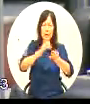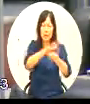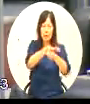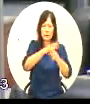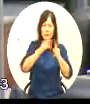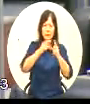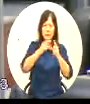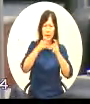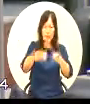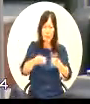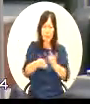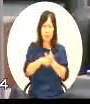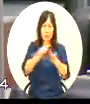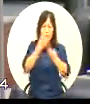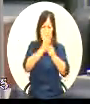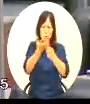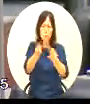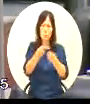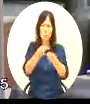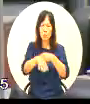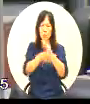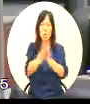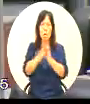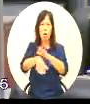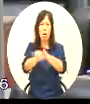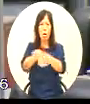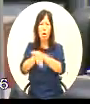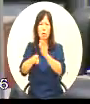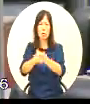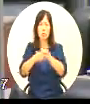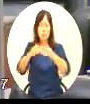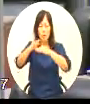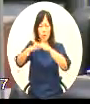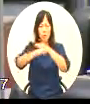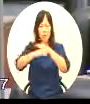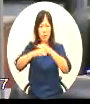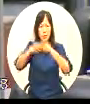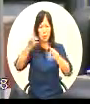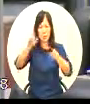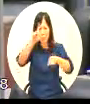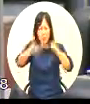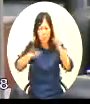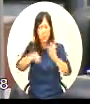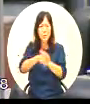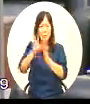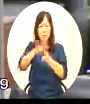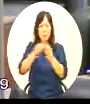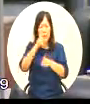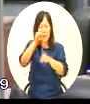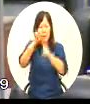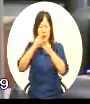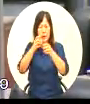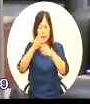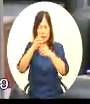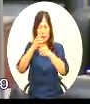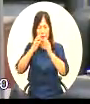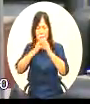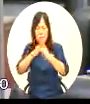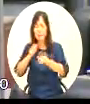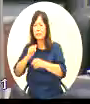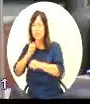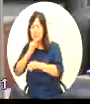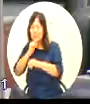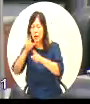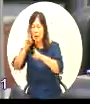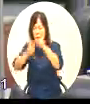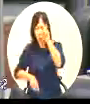间怎么都没有站？是不是我们区域的平衡出了问题？是不是我们的城乡落差太过大？我想给